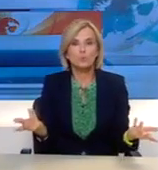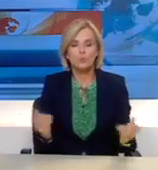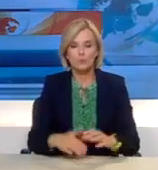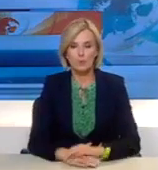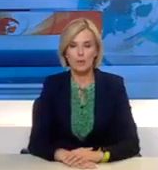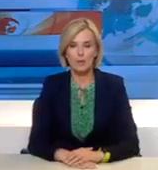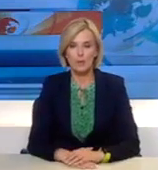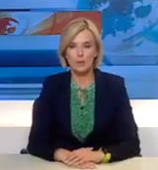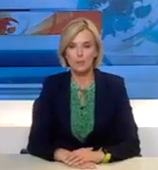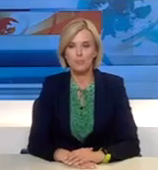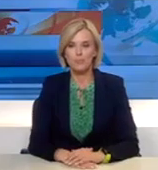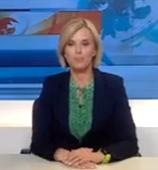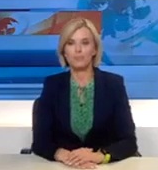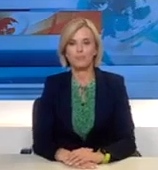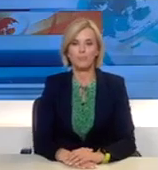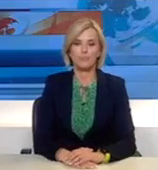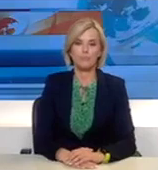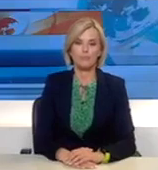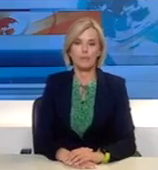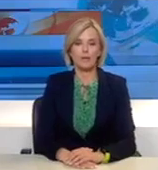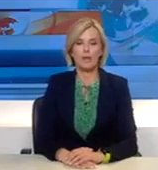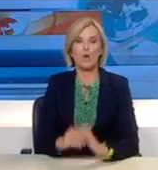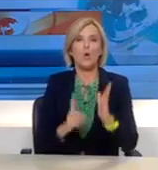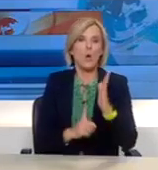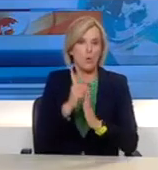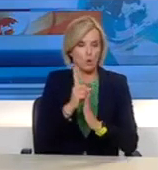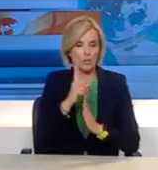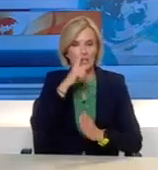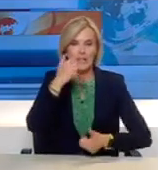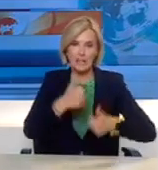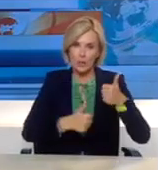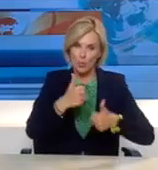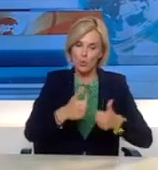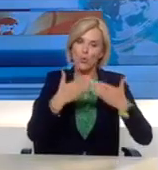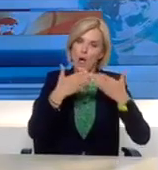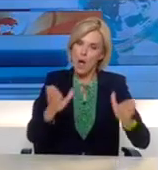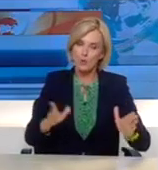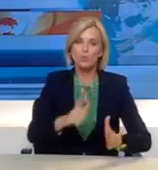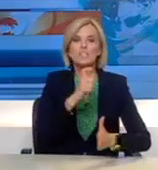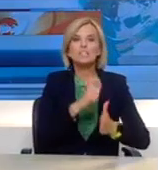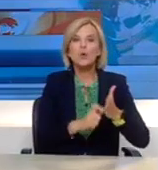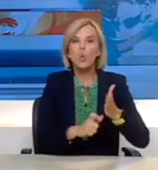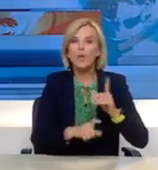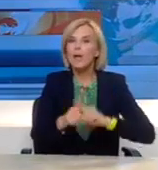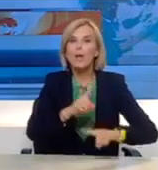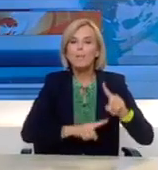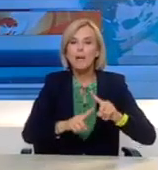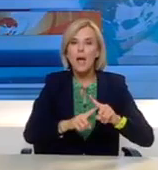Από 1η Ιουνίου, από όσο γνωρίζω, ανοίγουν τα ξενοδοχεία τα οποία λειτουργούν σε 12-μηνη